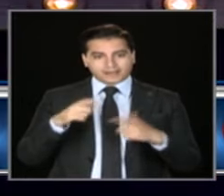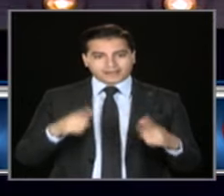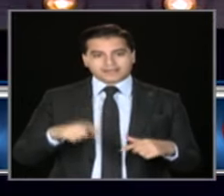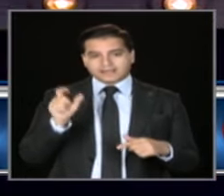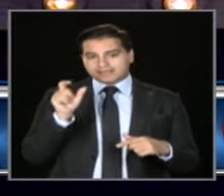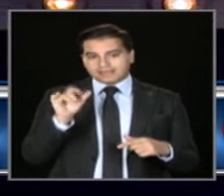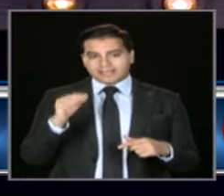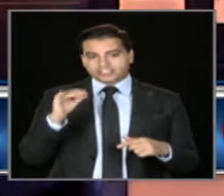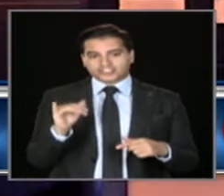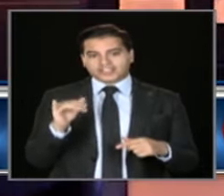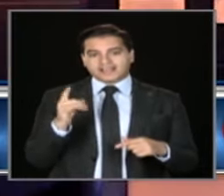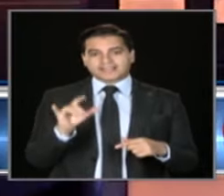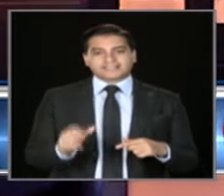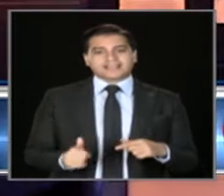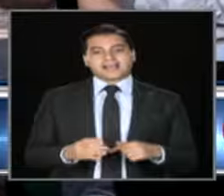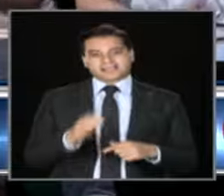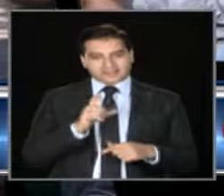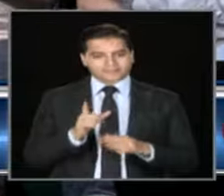خالد اجابه